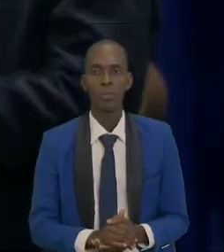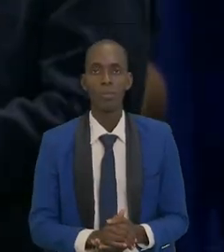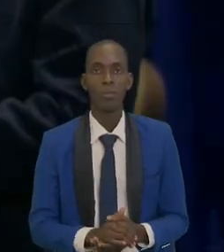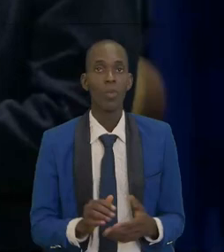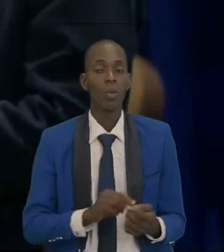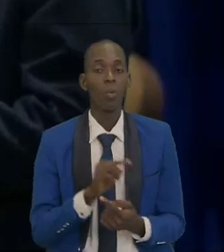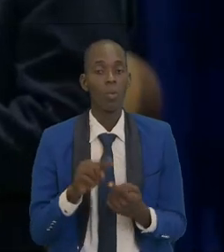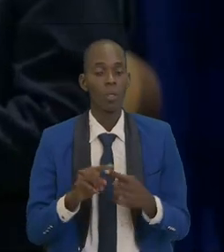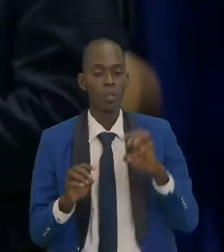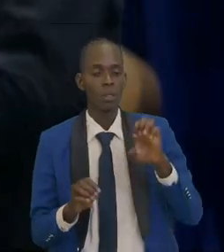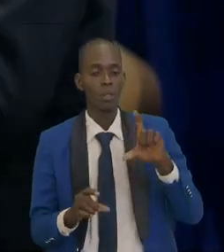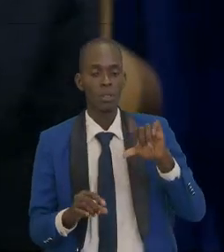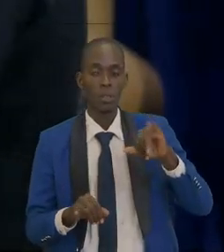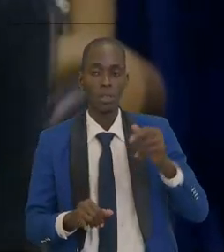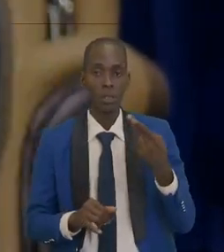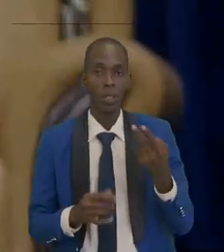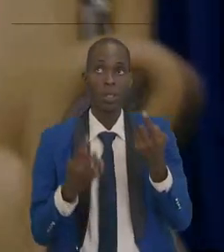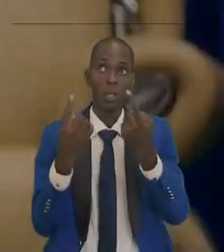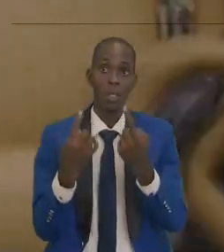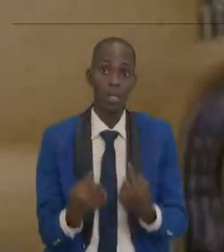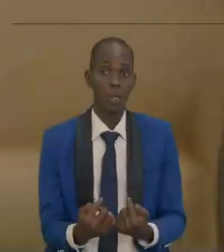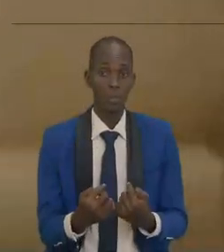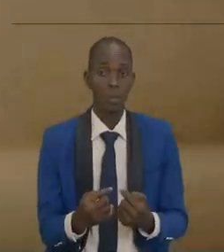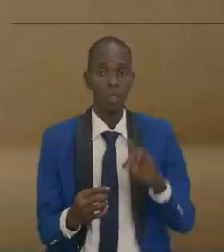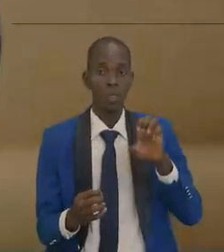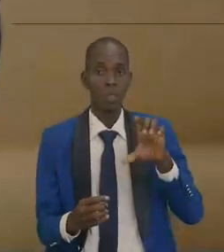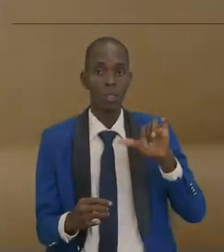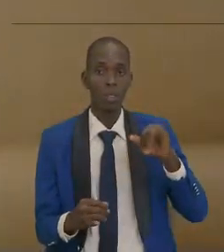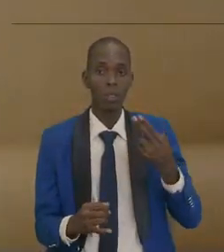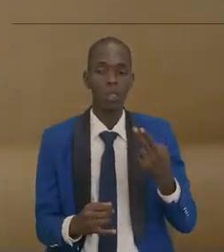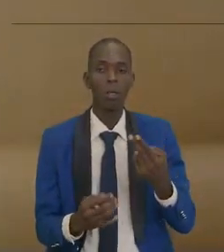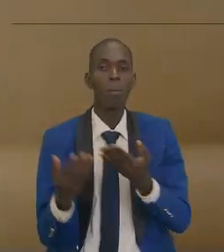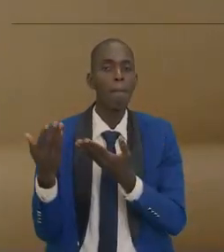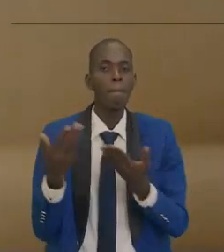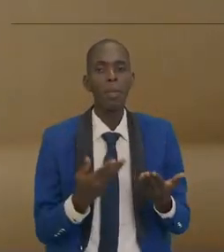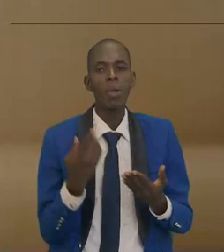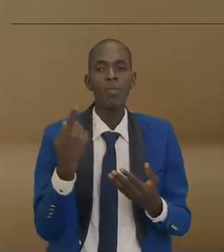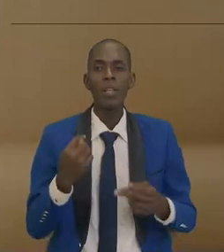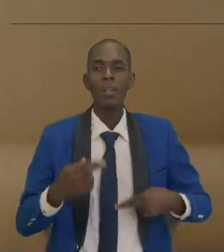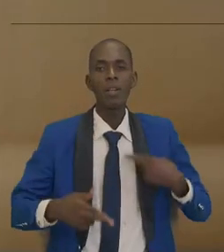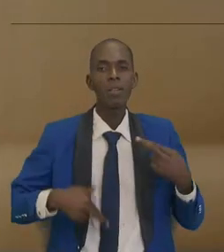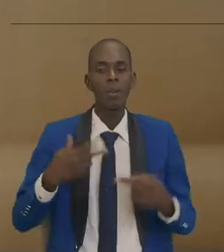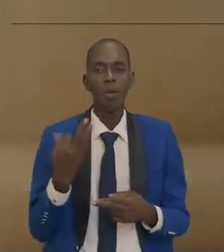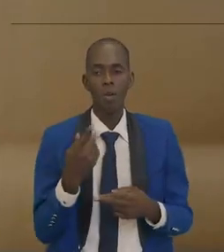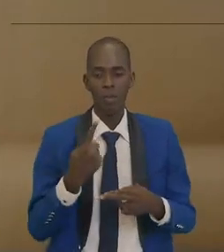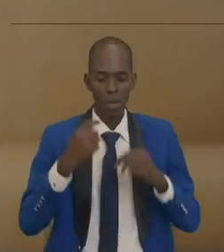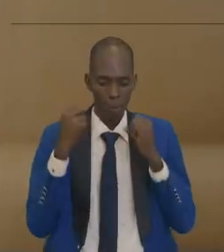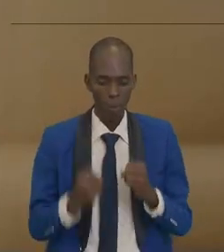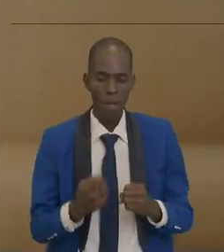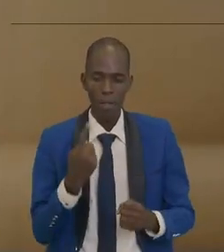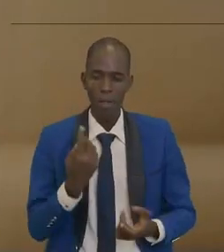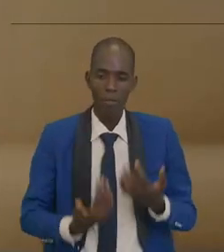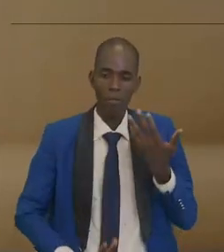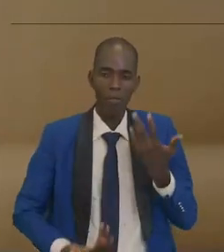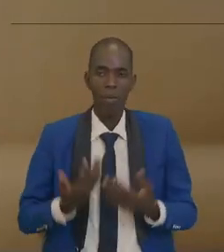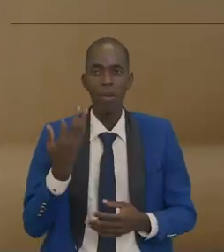Quand Élie est venu, Élie a apporté le réveil de la puissance du feu